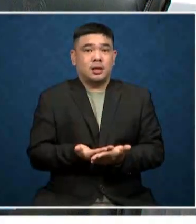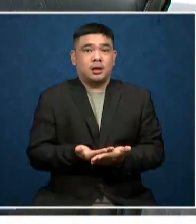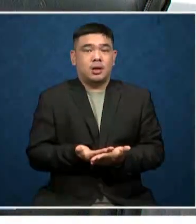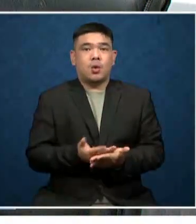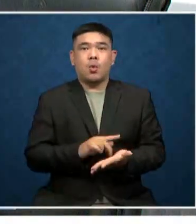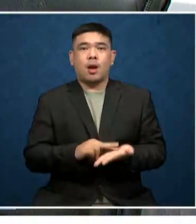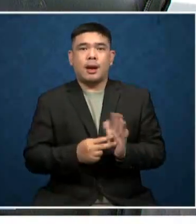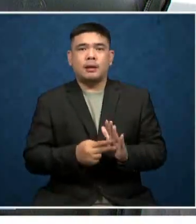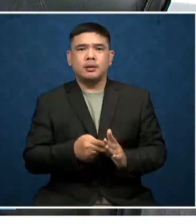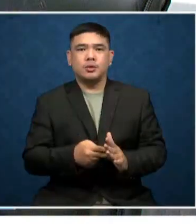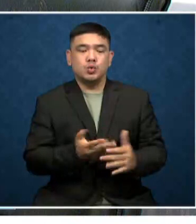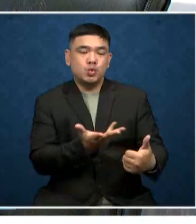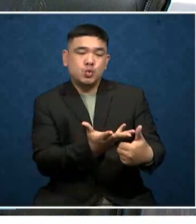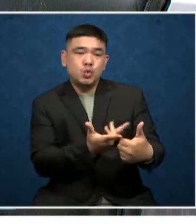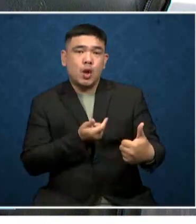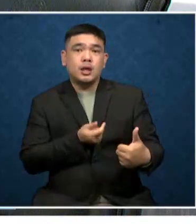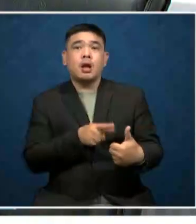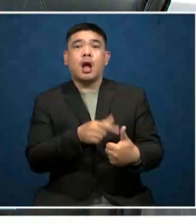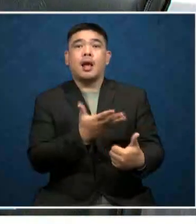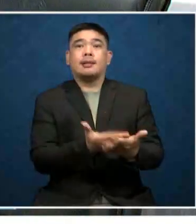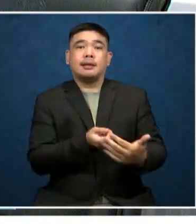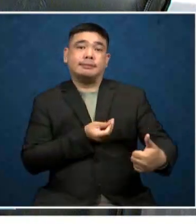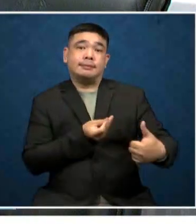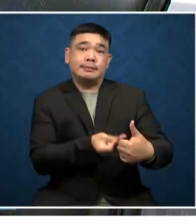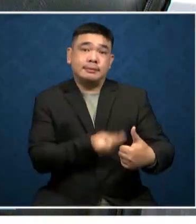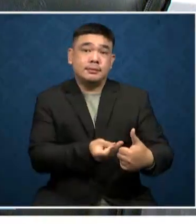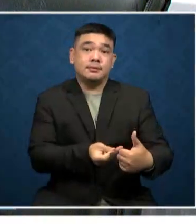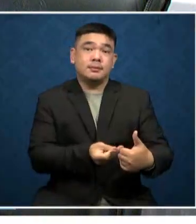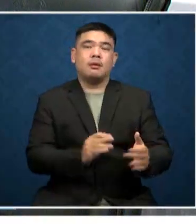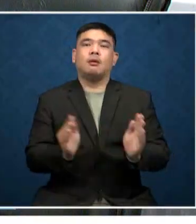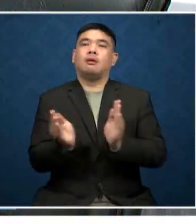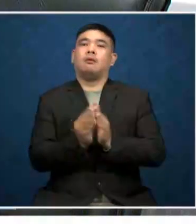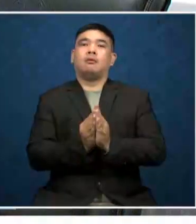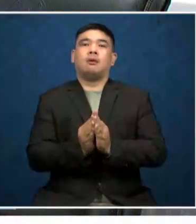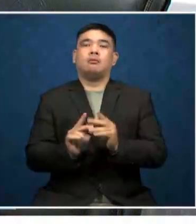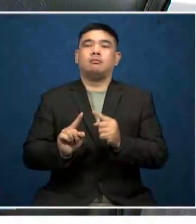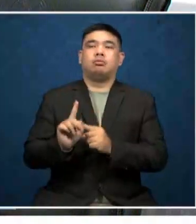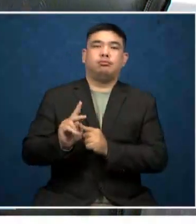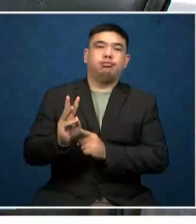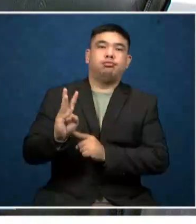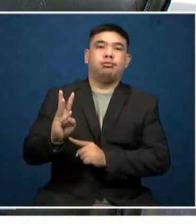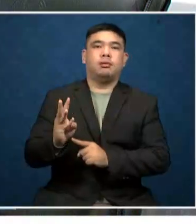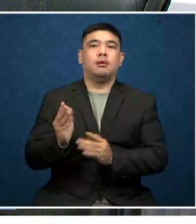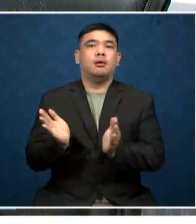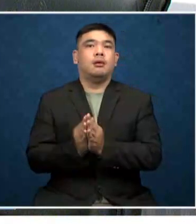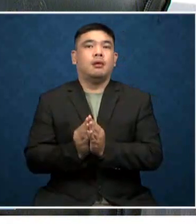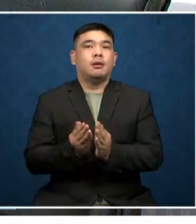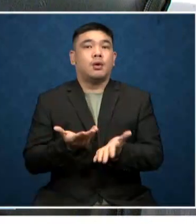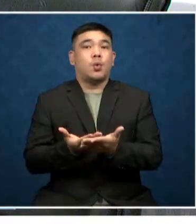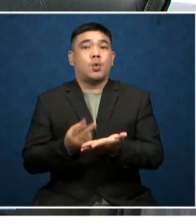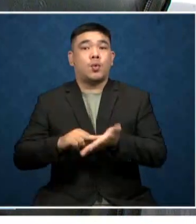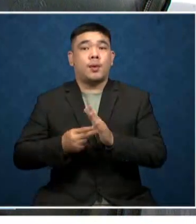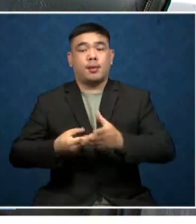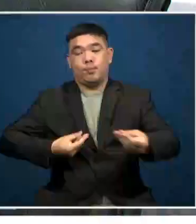ใจด้วยเงินเนี่ยก็จะได้คะแนนนิยมสูงสุดอันนี้การจูงใจในคะแนนด้วยด้วยเงิน